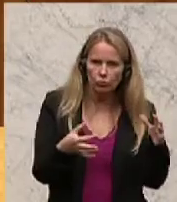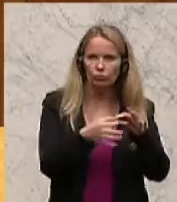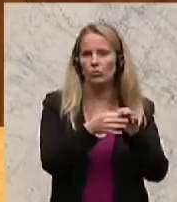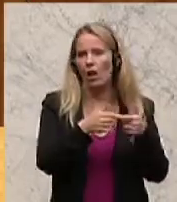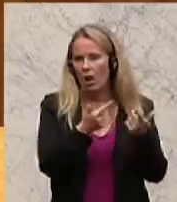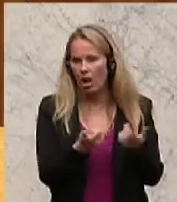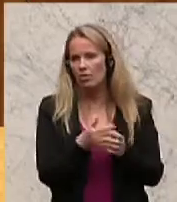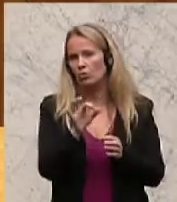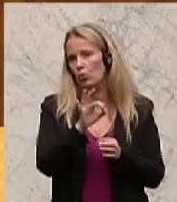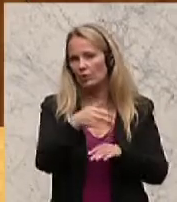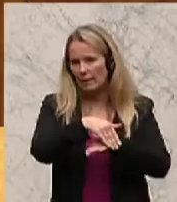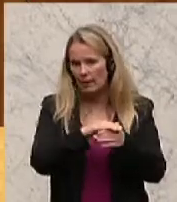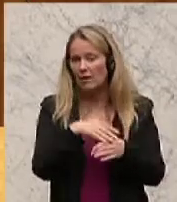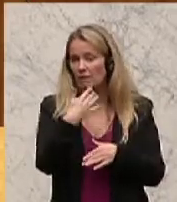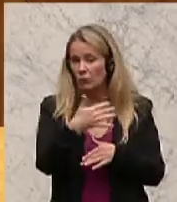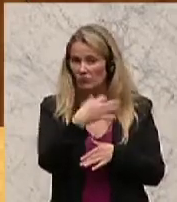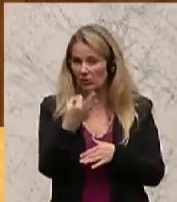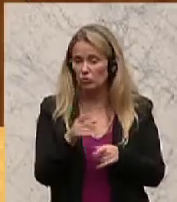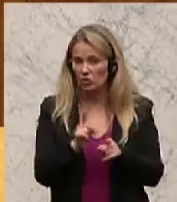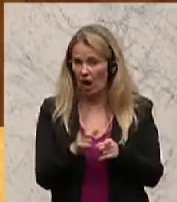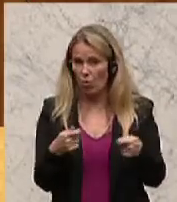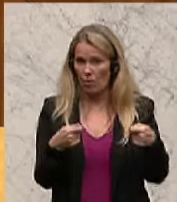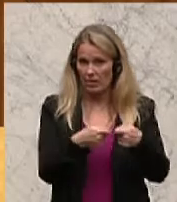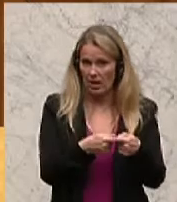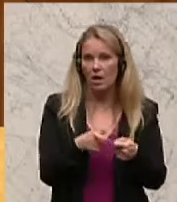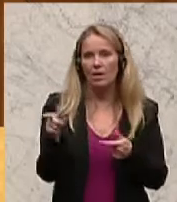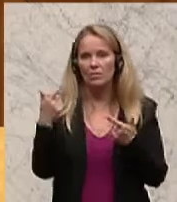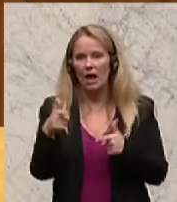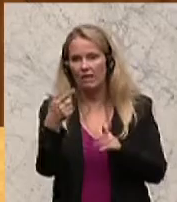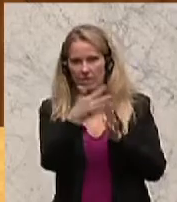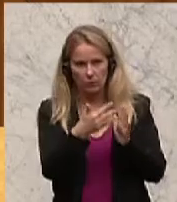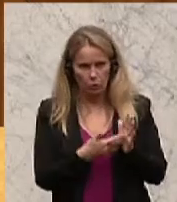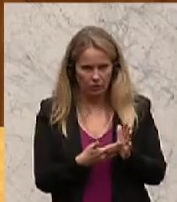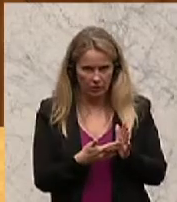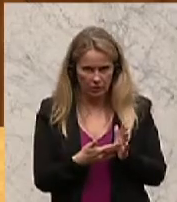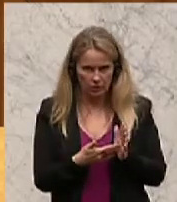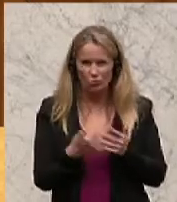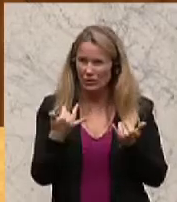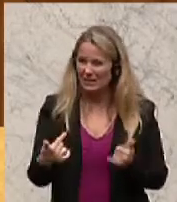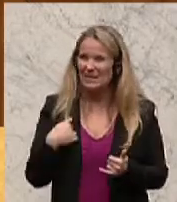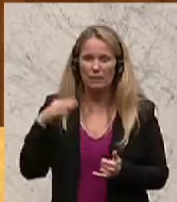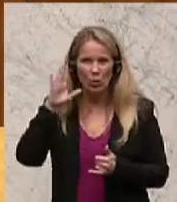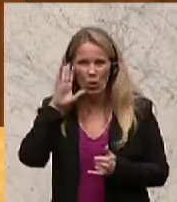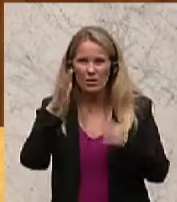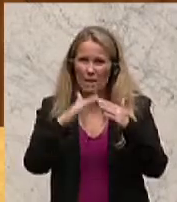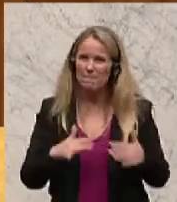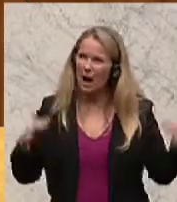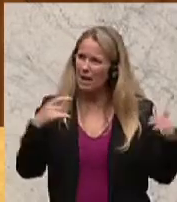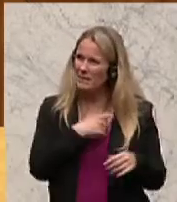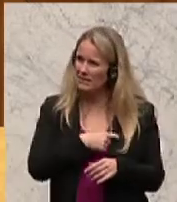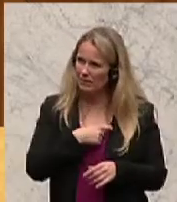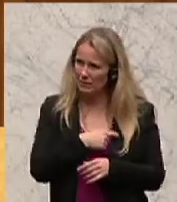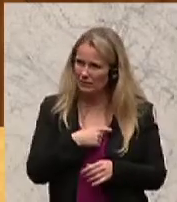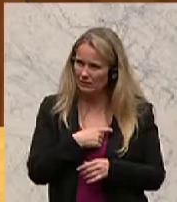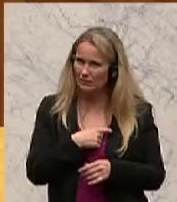50% beteiligt sind, auch überprüfen zu dürfen. Und ich habe jetzt gehört, dass den Parlamentsfraktionen ein